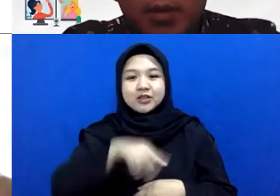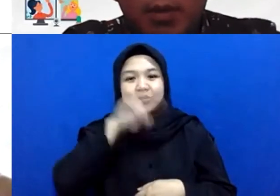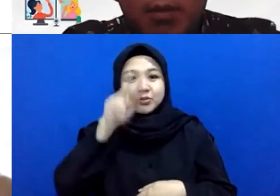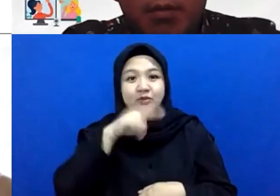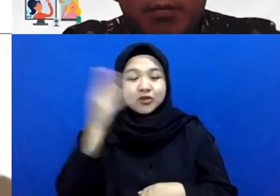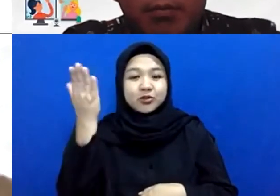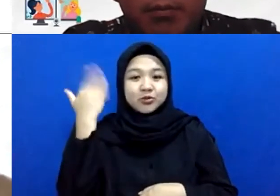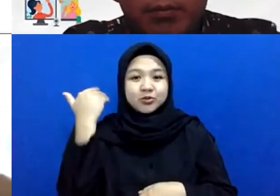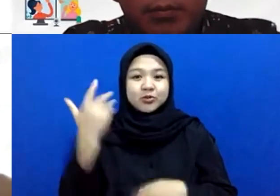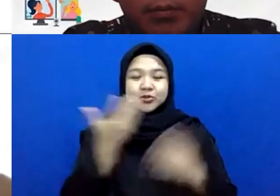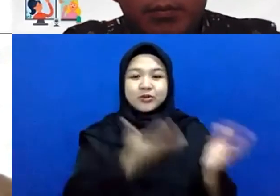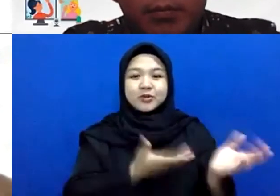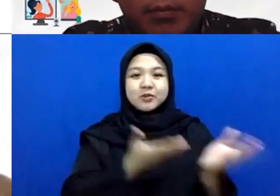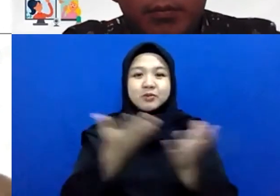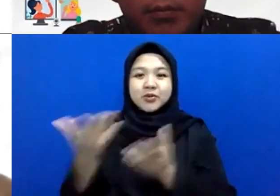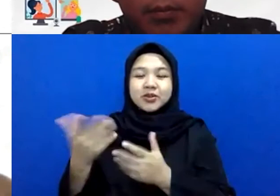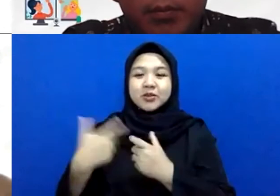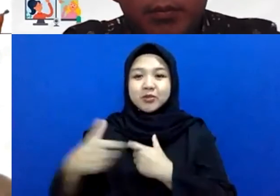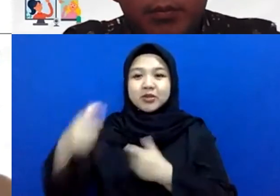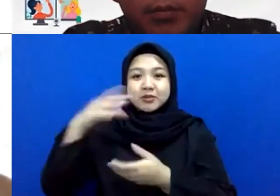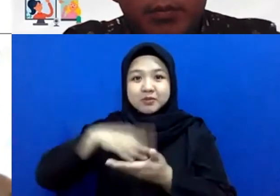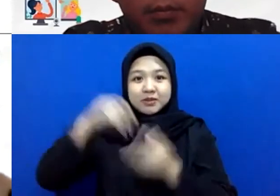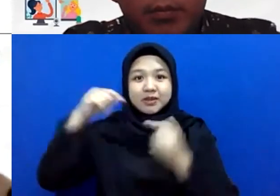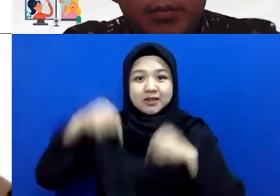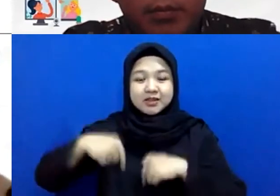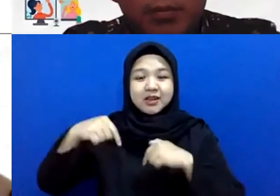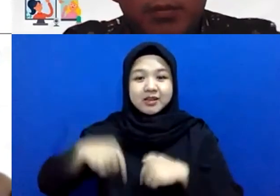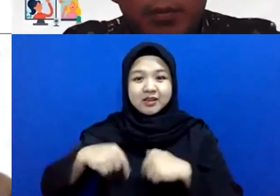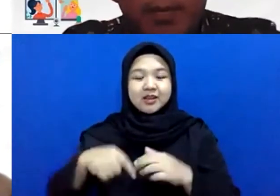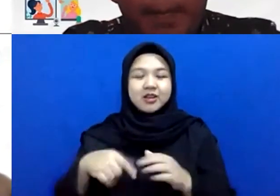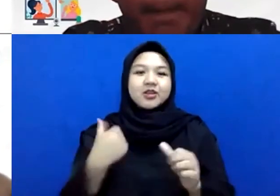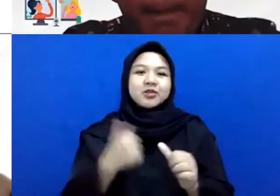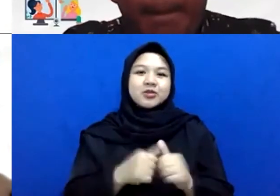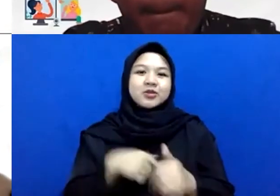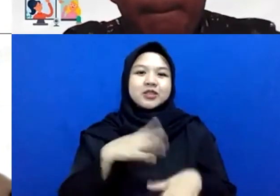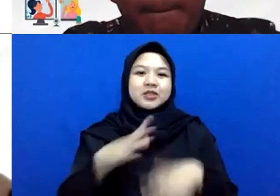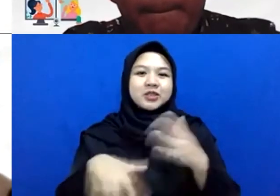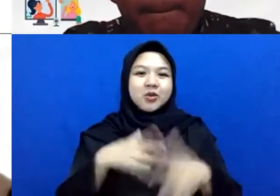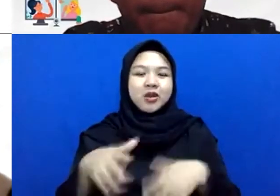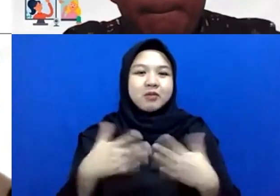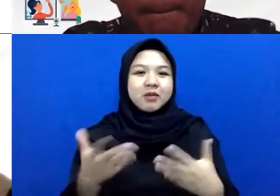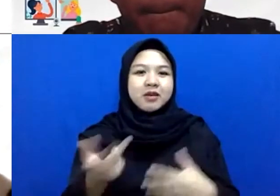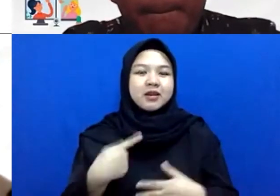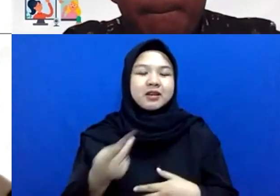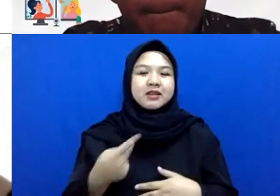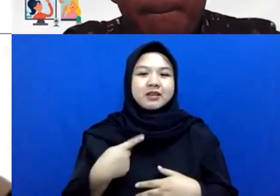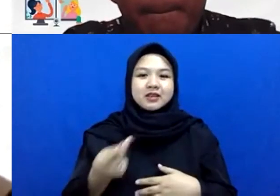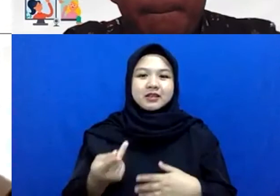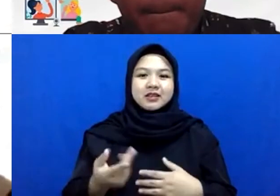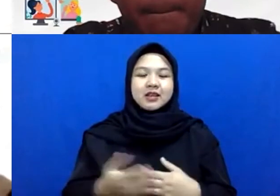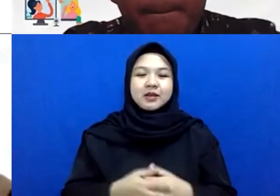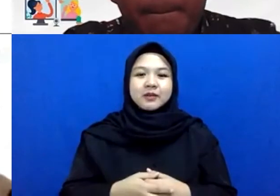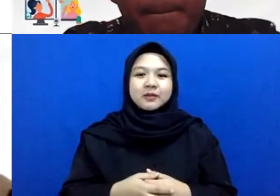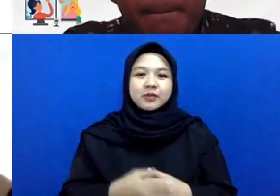itu dibawa menjadi suatu proses pembelajaran sekarang ini, terus kemudian diolah bagaimana kita kemudian memberikan supervisi itu